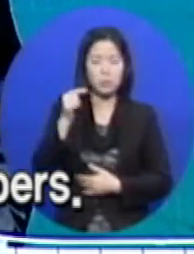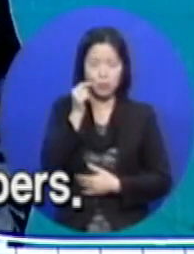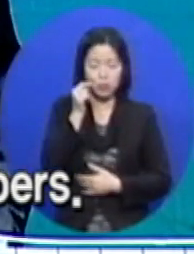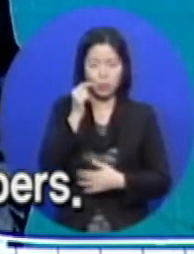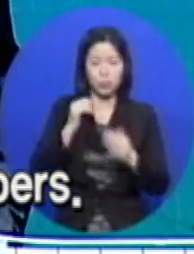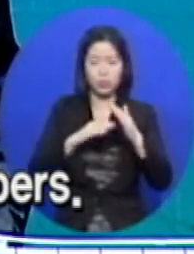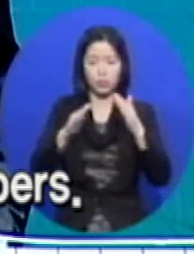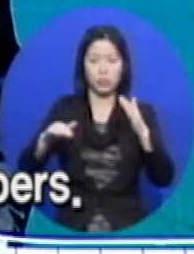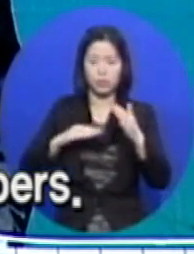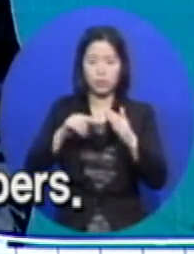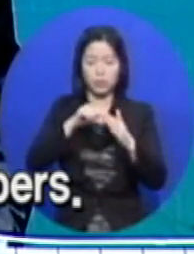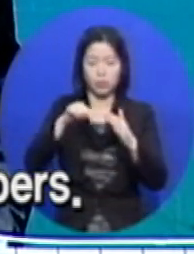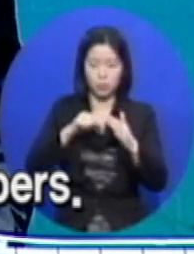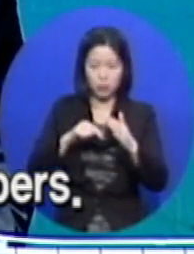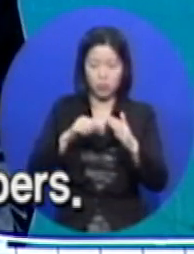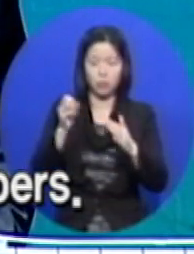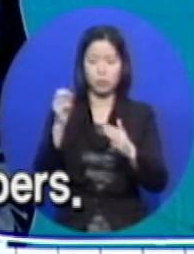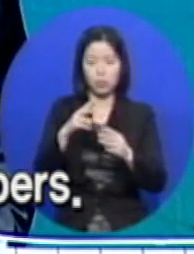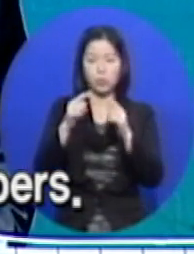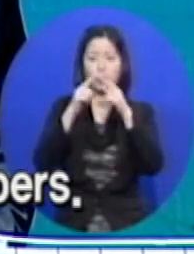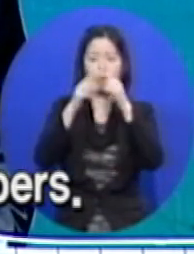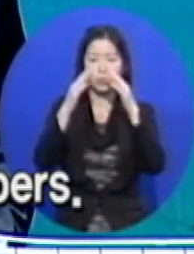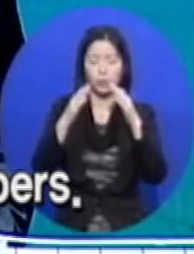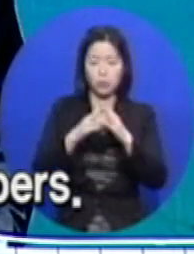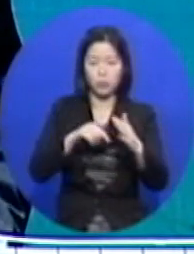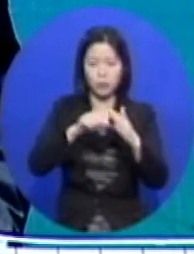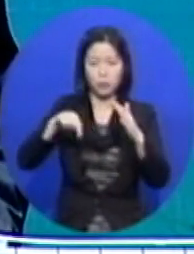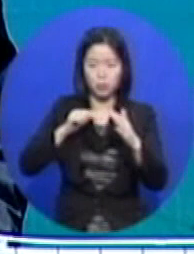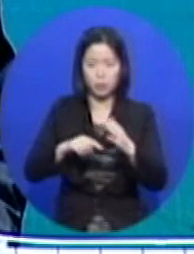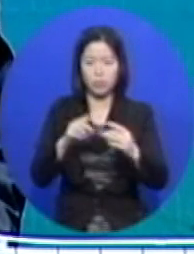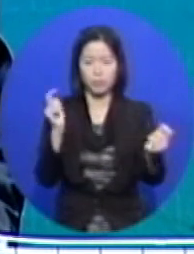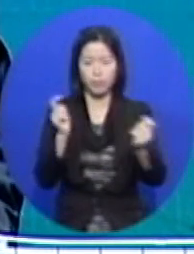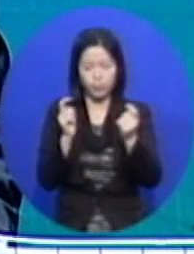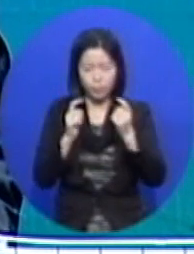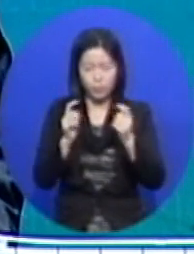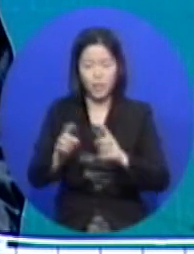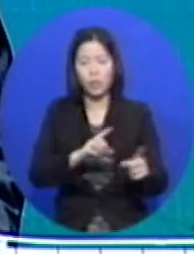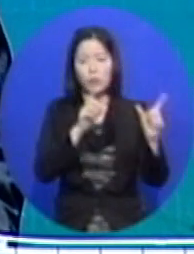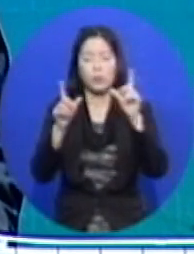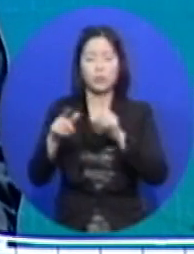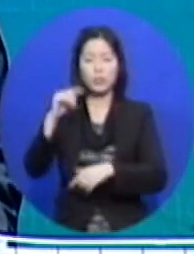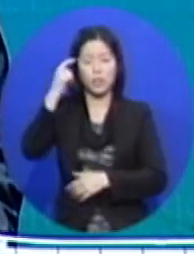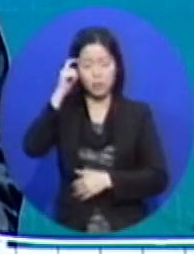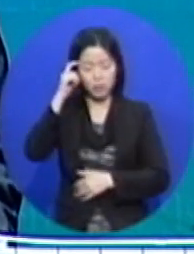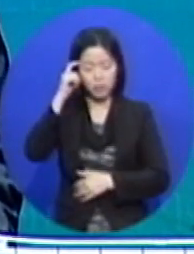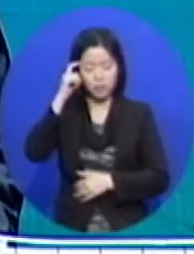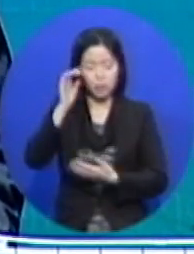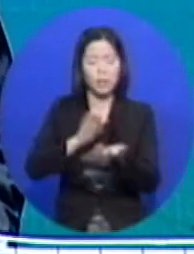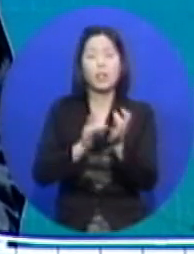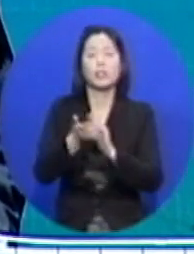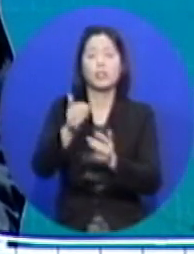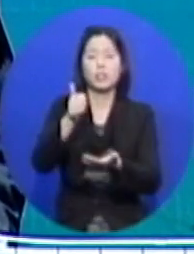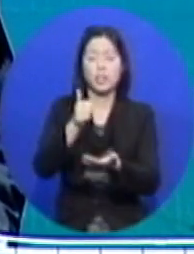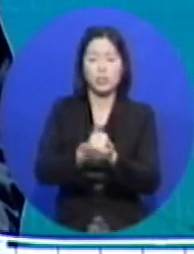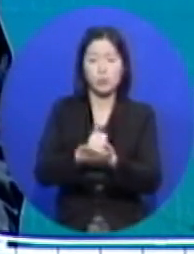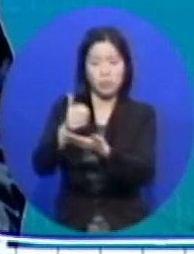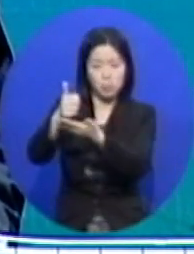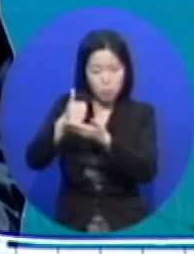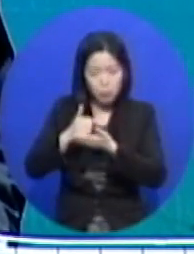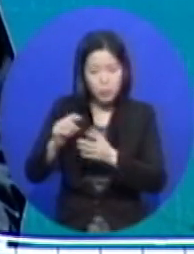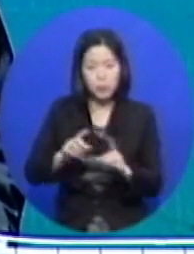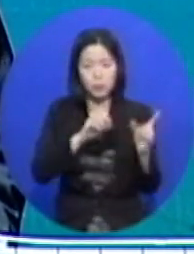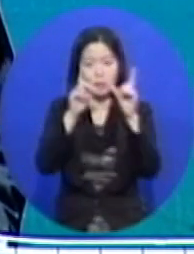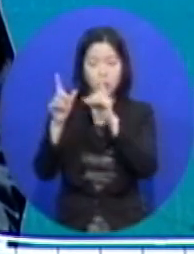교인들 끼리도 어쩌면 그렇게 나는 싸우고 사면 g 이순임 내 마음에 모시고 산다고 하면서도 나는 여전히